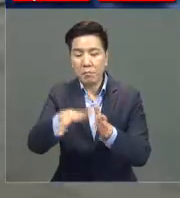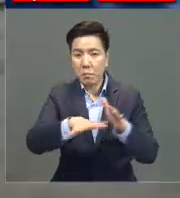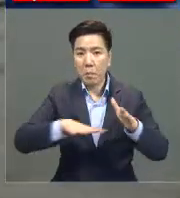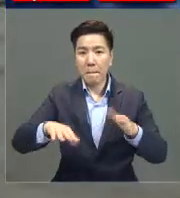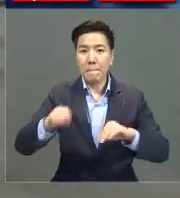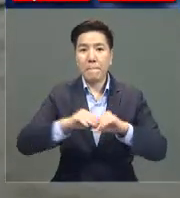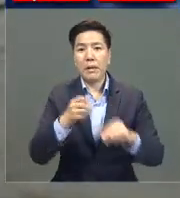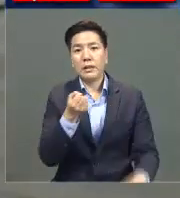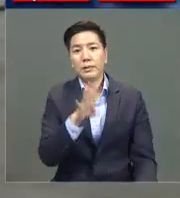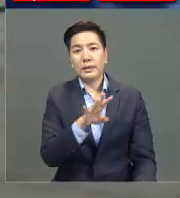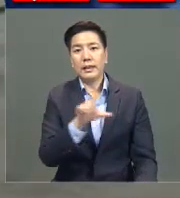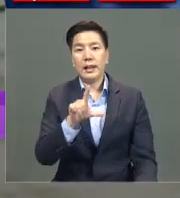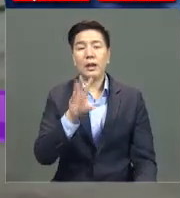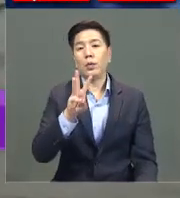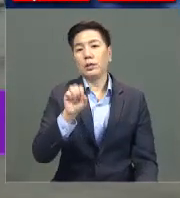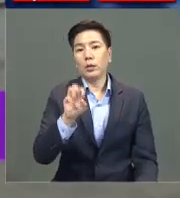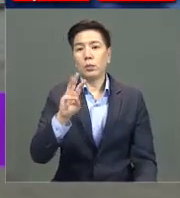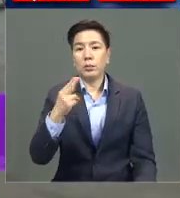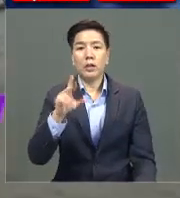วันที่ผ่านมาเนี่ยทำให้มีปริมาณน้ำมาเติมในกว๊านพะเยาเพิ่มเป็น14